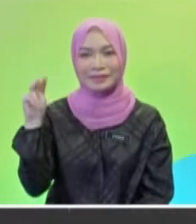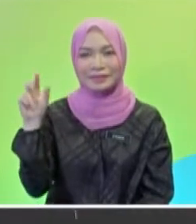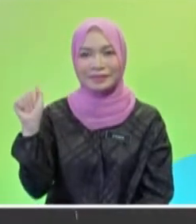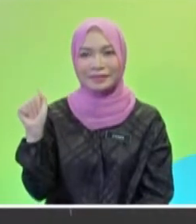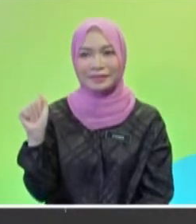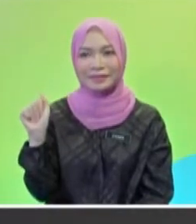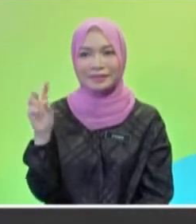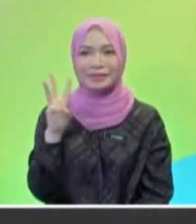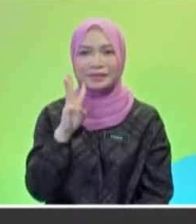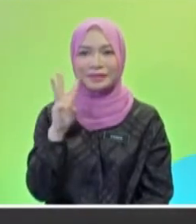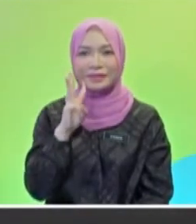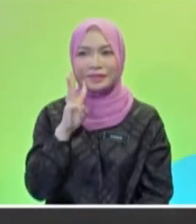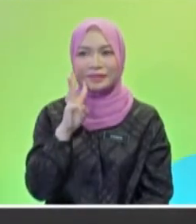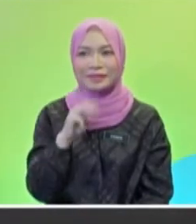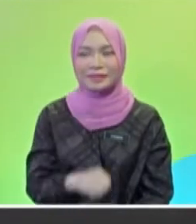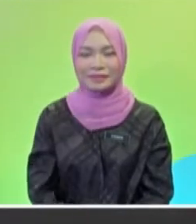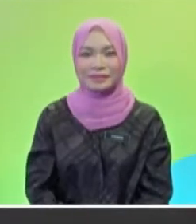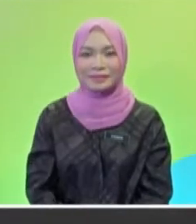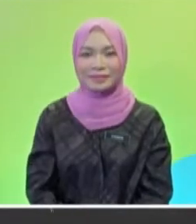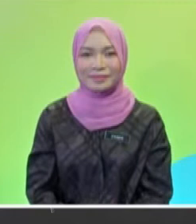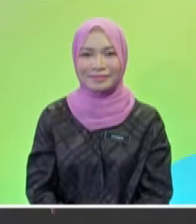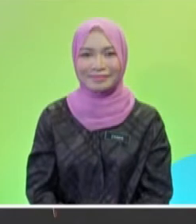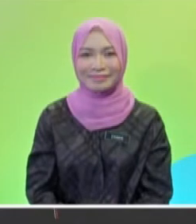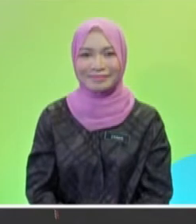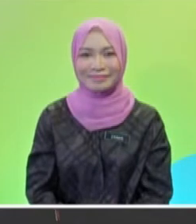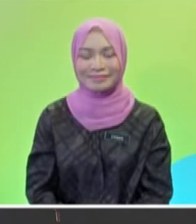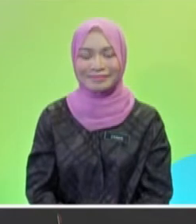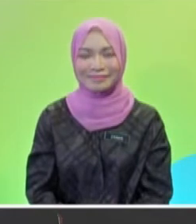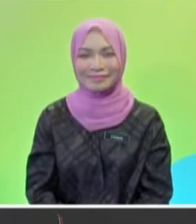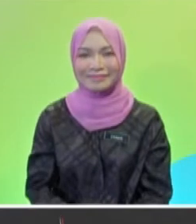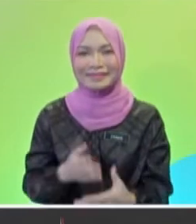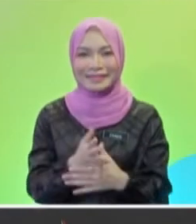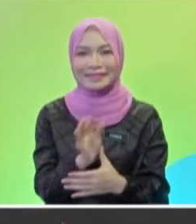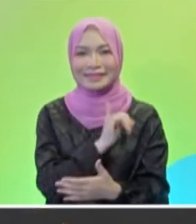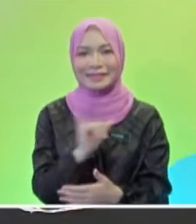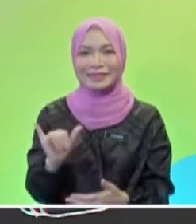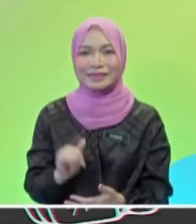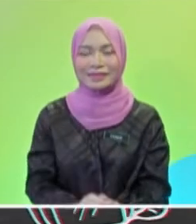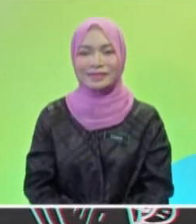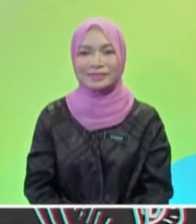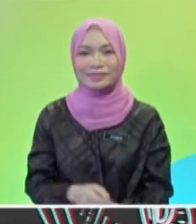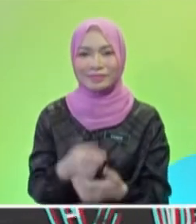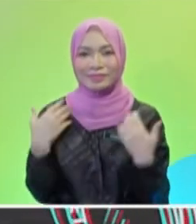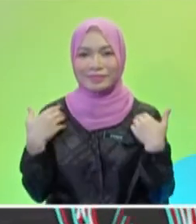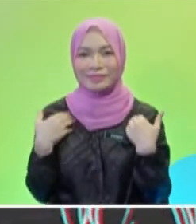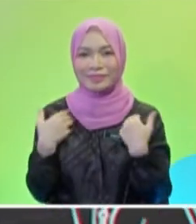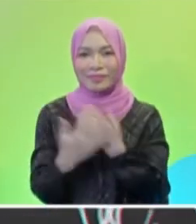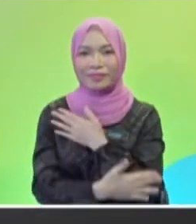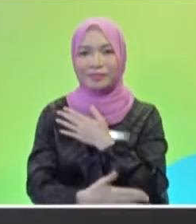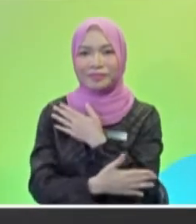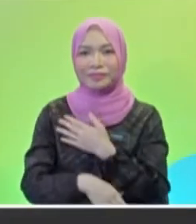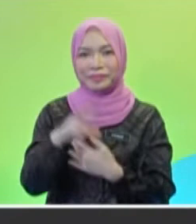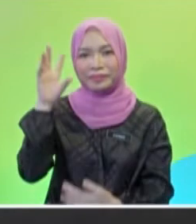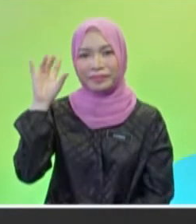I love yang seterunya adanya di negara India yang